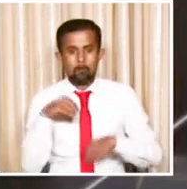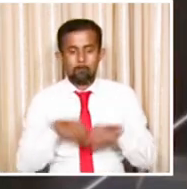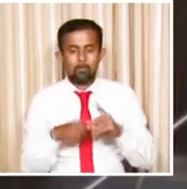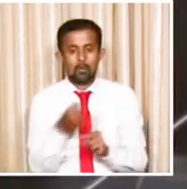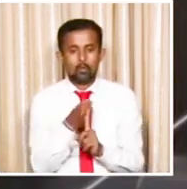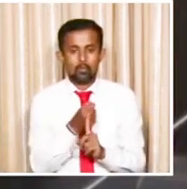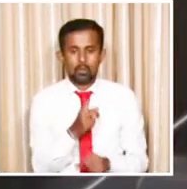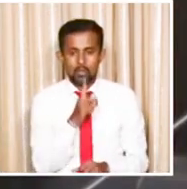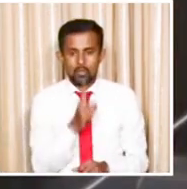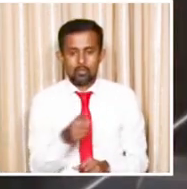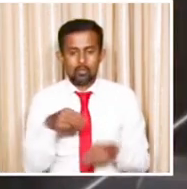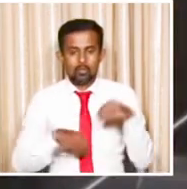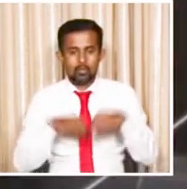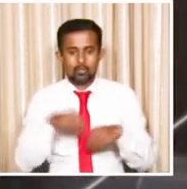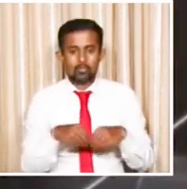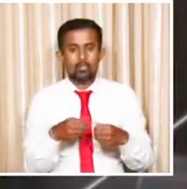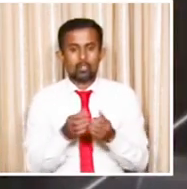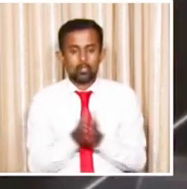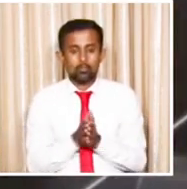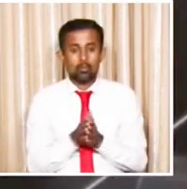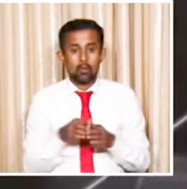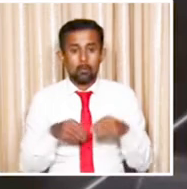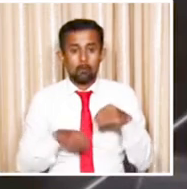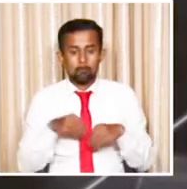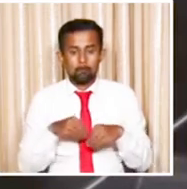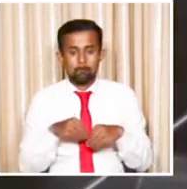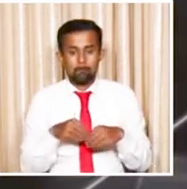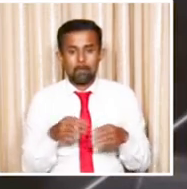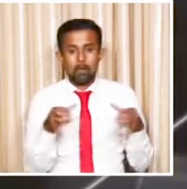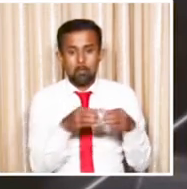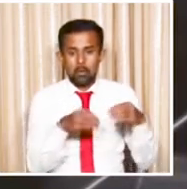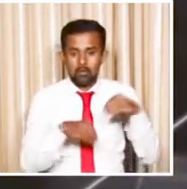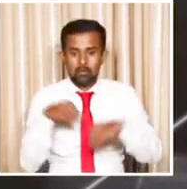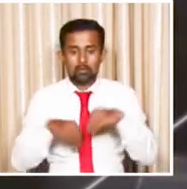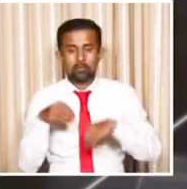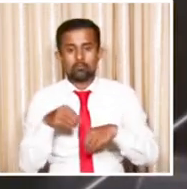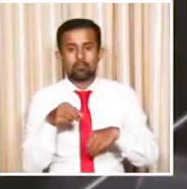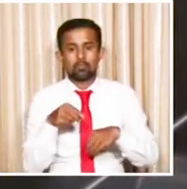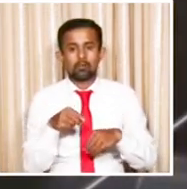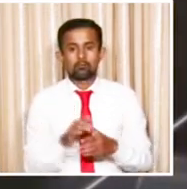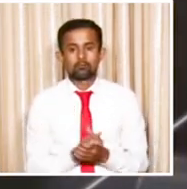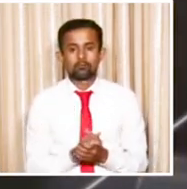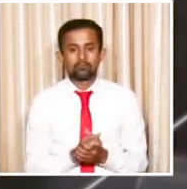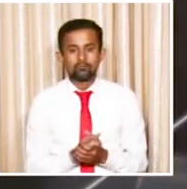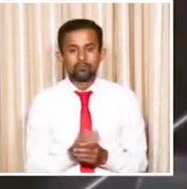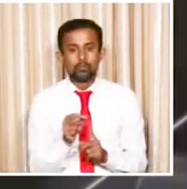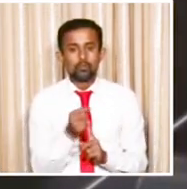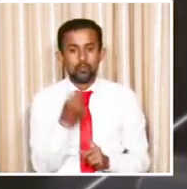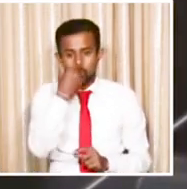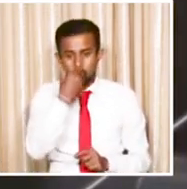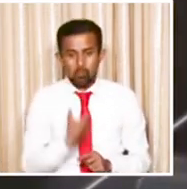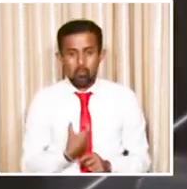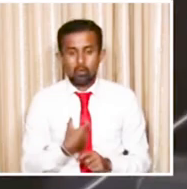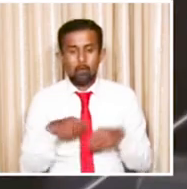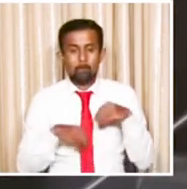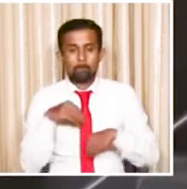දේශපාලනය කිව්වහම දේශපාලනයගේ දේශපාලකනේ. එතකොට පක්ෂ දේශපාලනේ ඒ විතරක් නෙවෙයි. පුද්ගලික